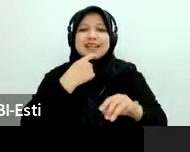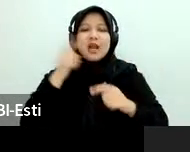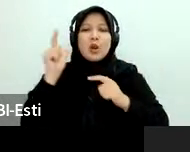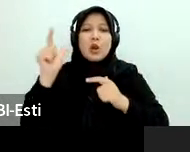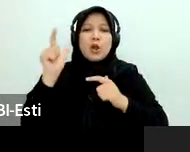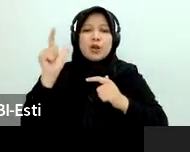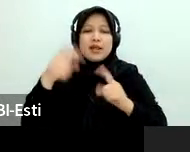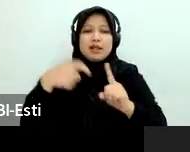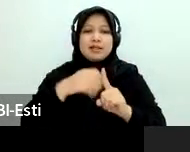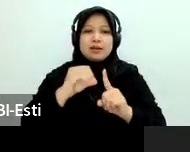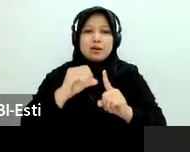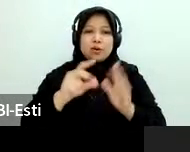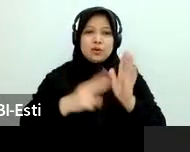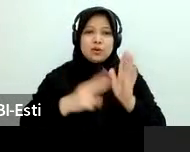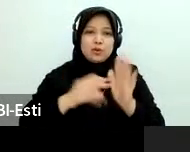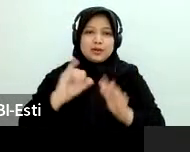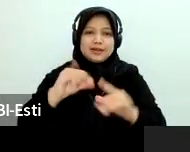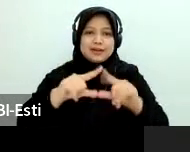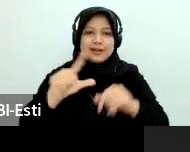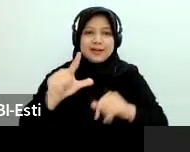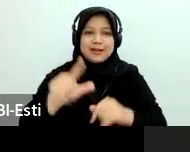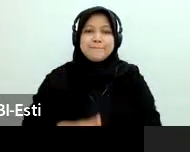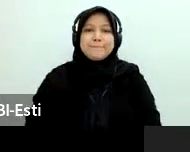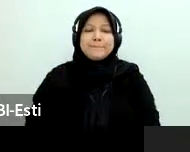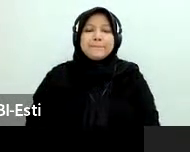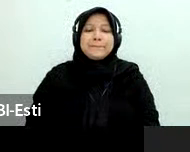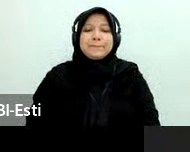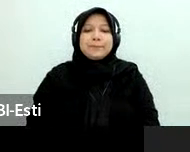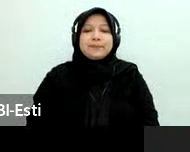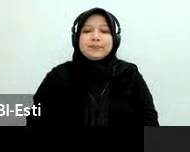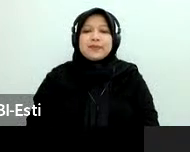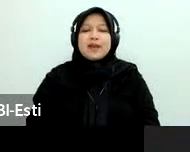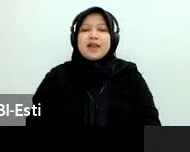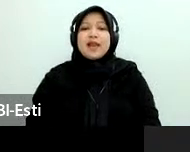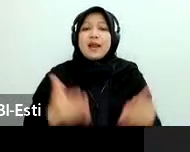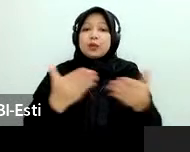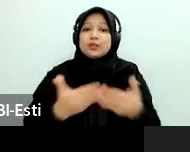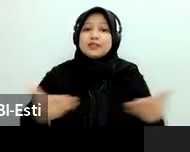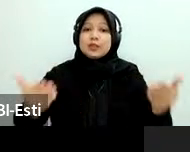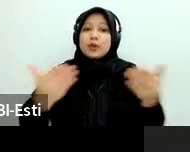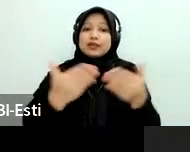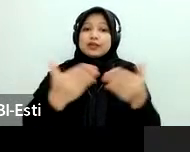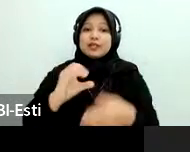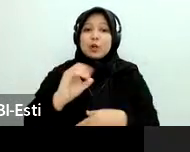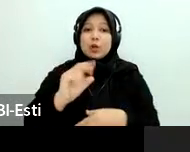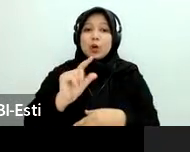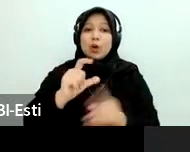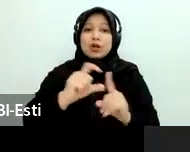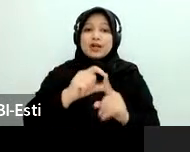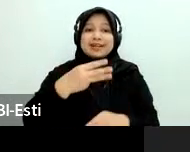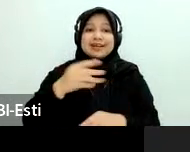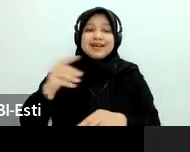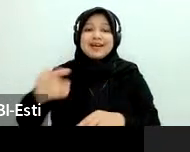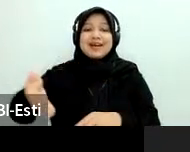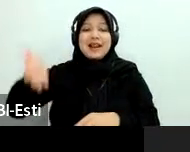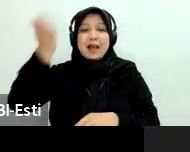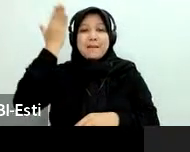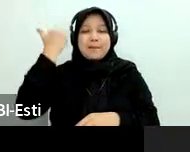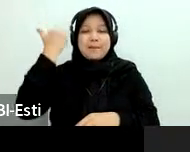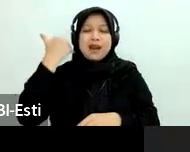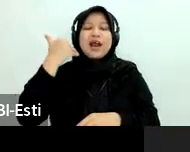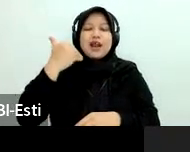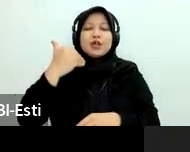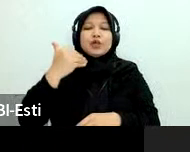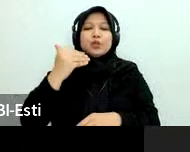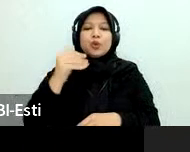Amdan pada masa orde lama kata kebijaksanaan itu muncul dua kali Hanya dua kali